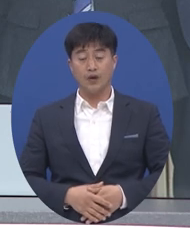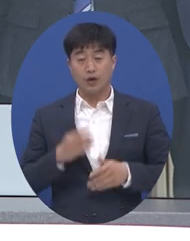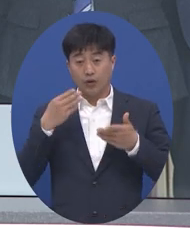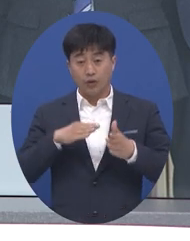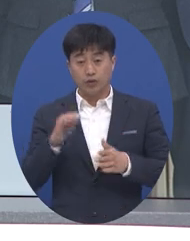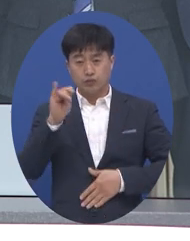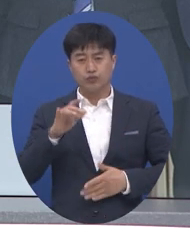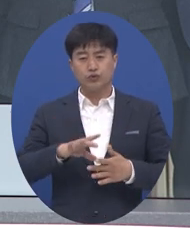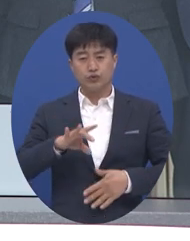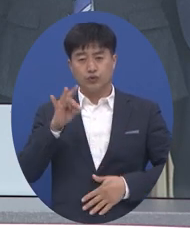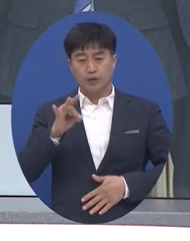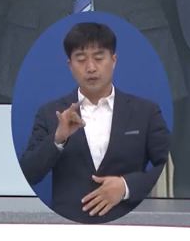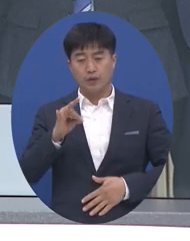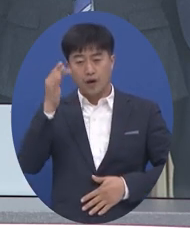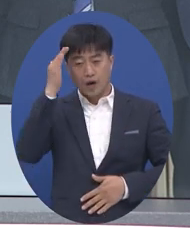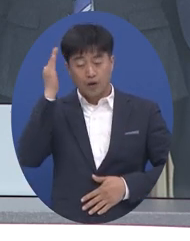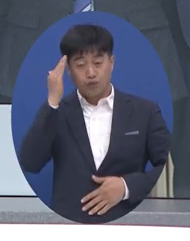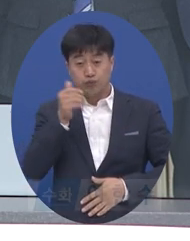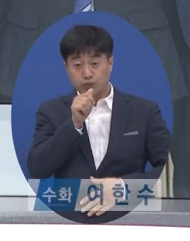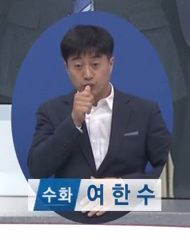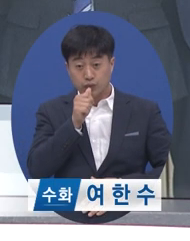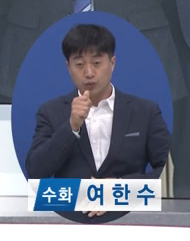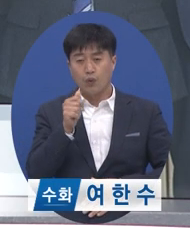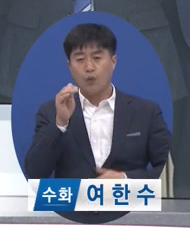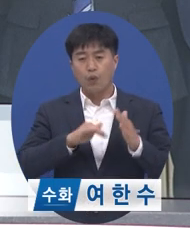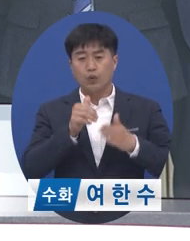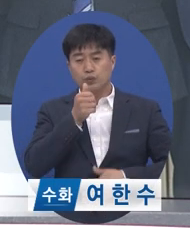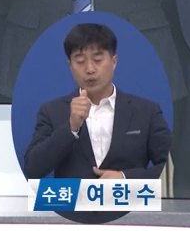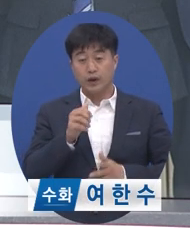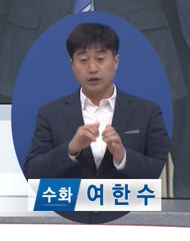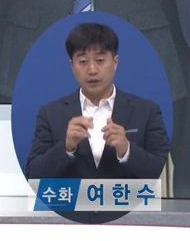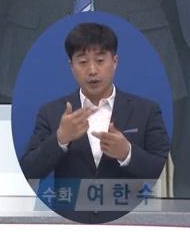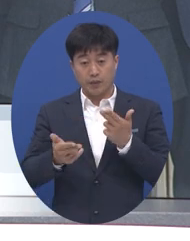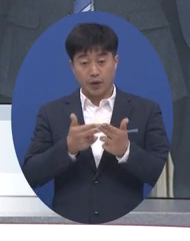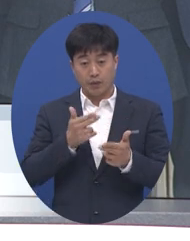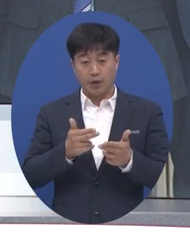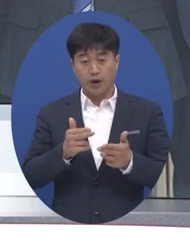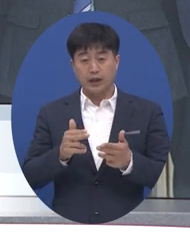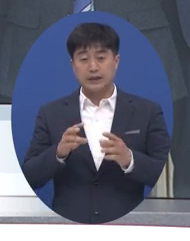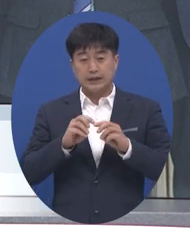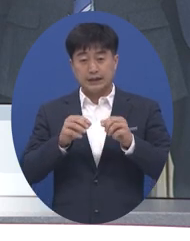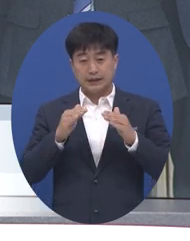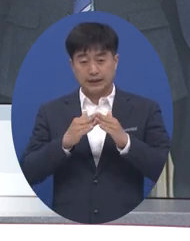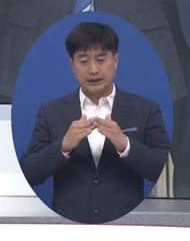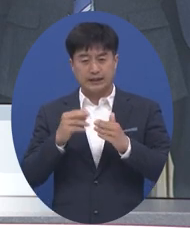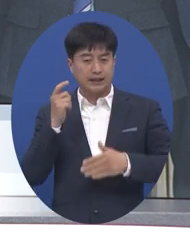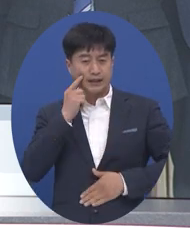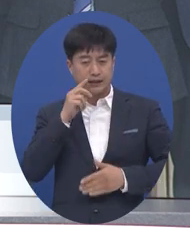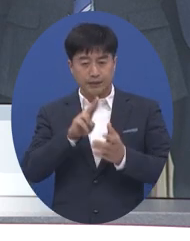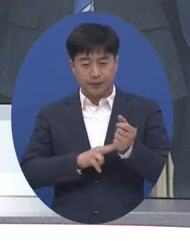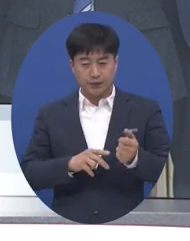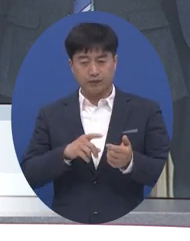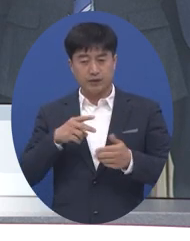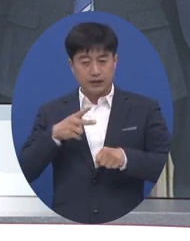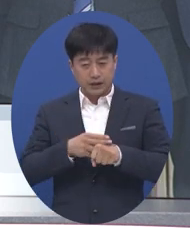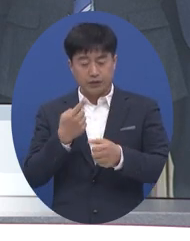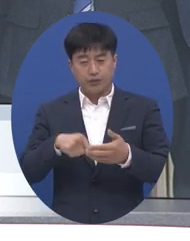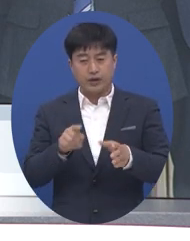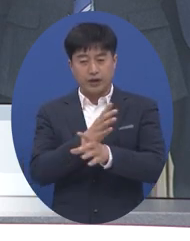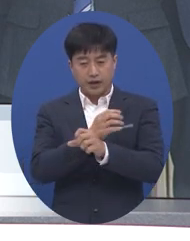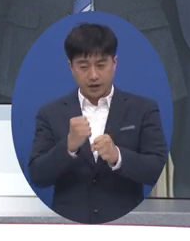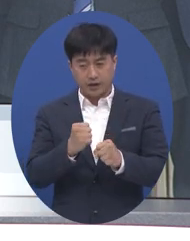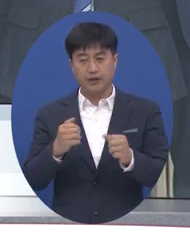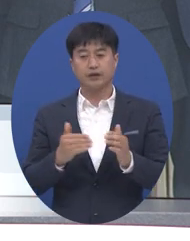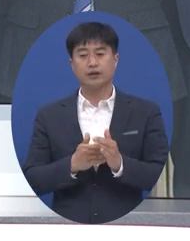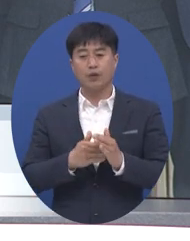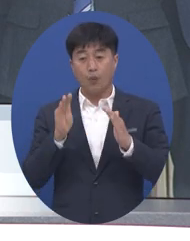경기도가 전국 최초로 한국공인중개사 협회 와 부동산 허위매물 근절을 위한 업무협약을 체결했습니다 건전하고 공정한 부동산